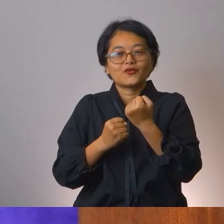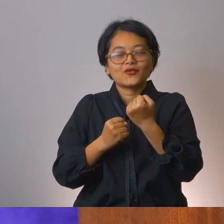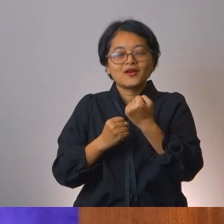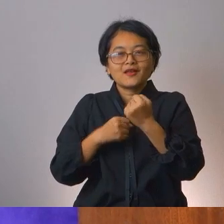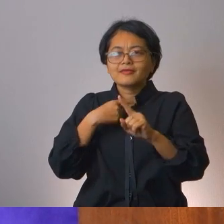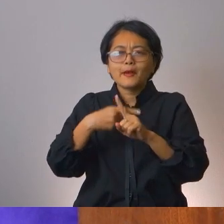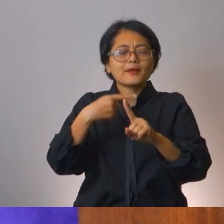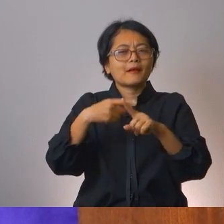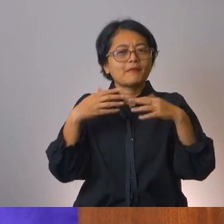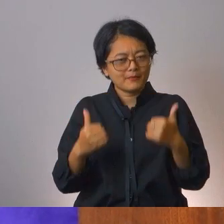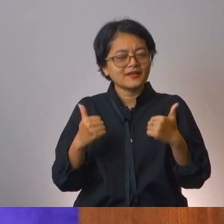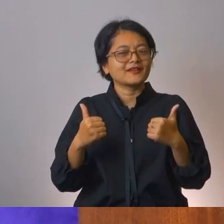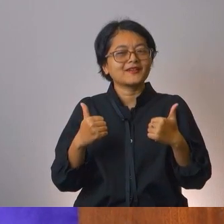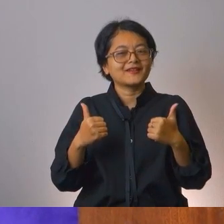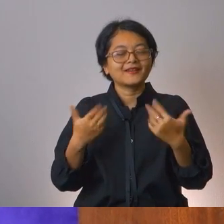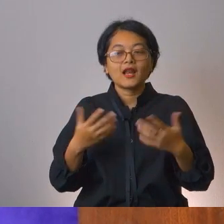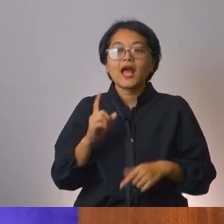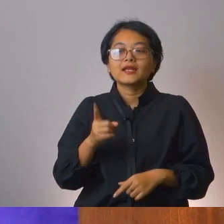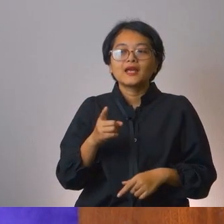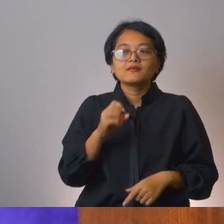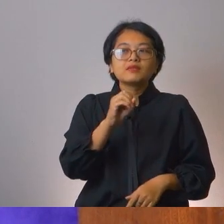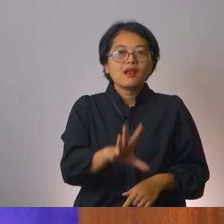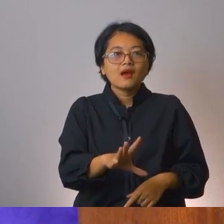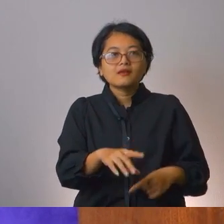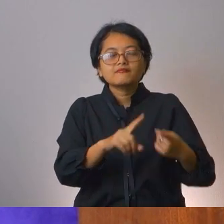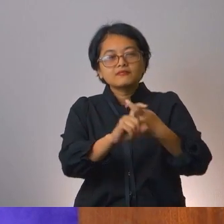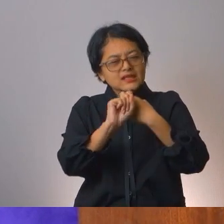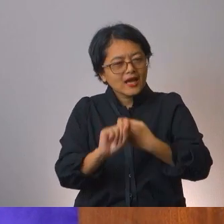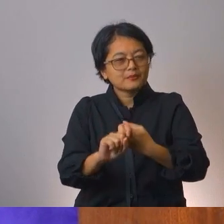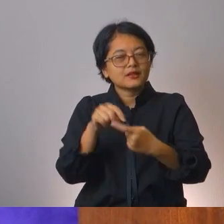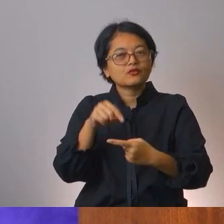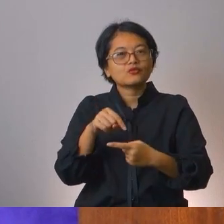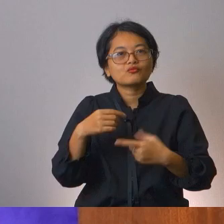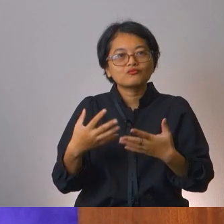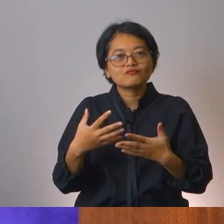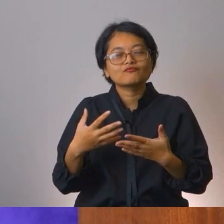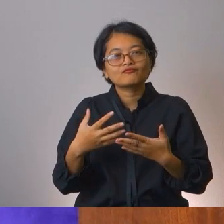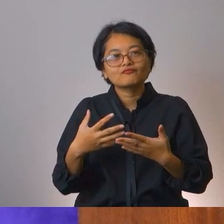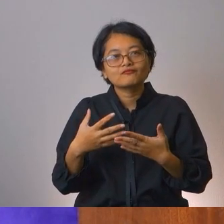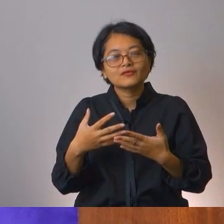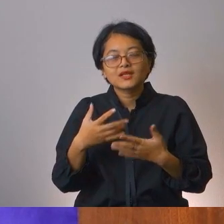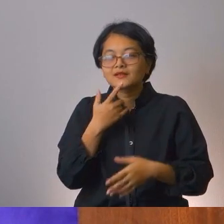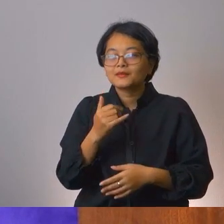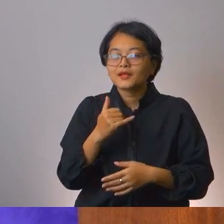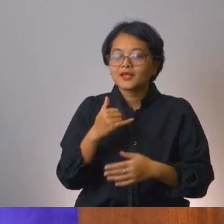yang mengatakan persahabatan adalah orang yang mengasihi sahabatnya karena